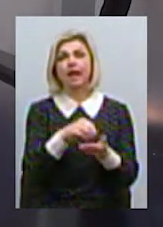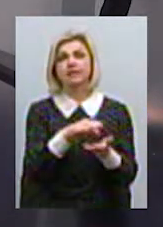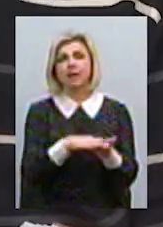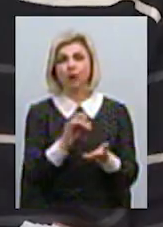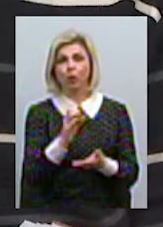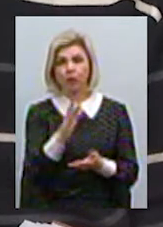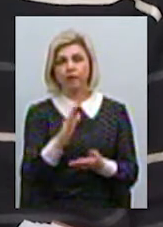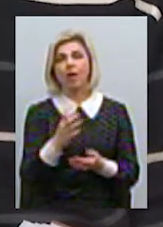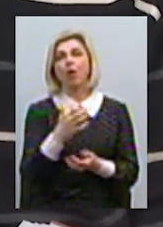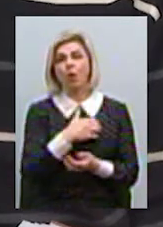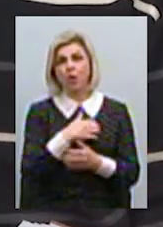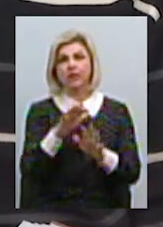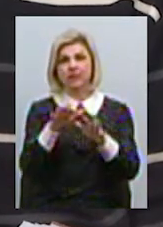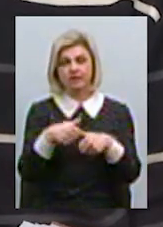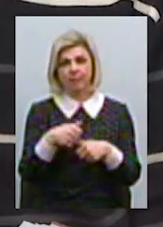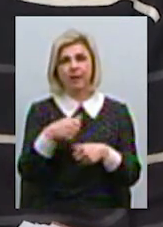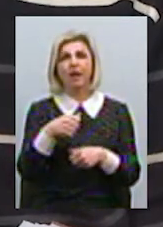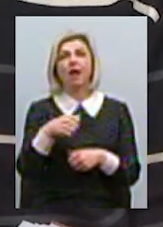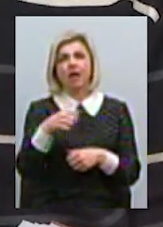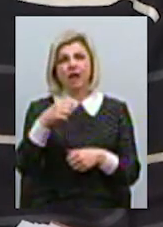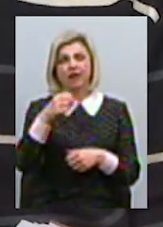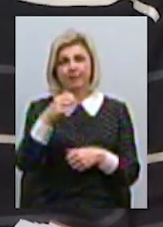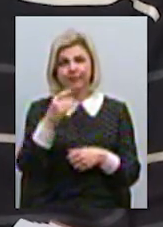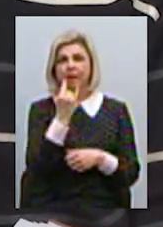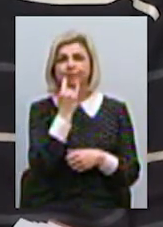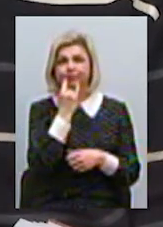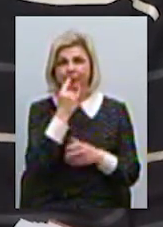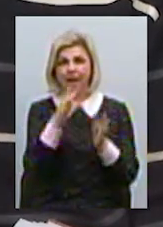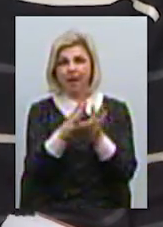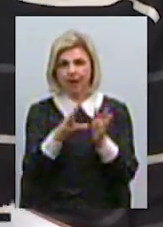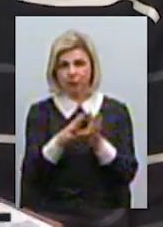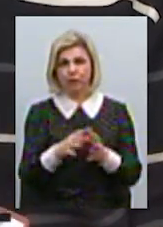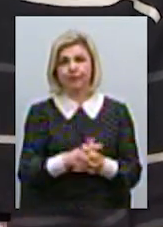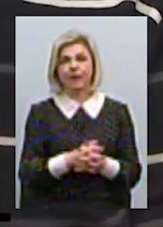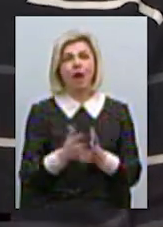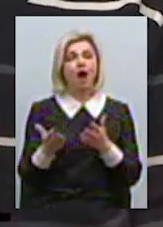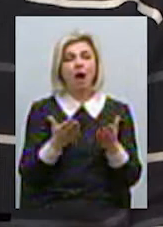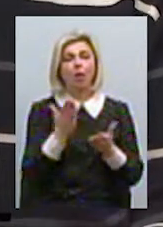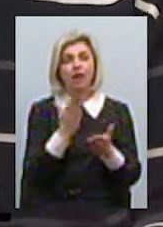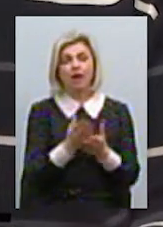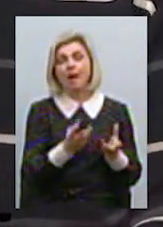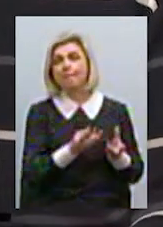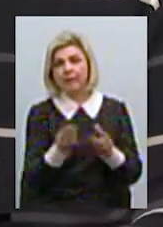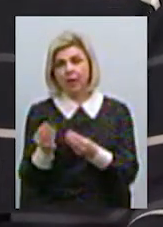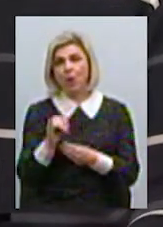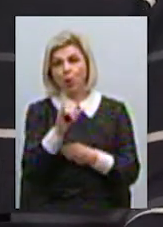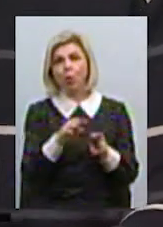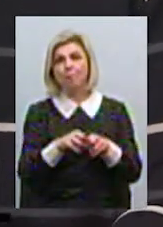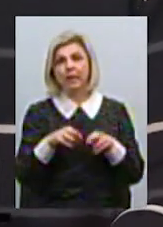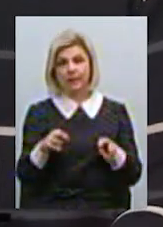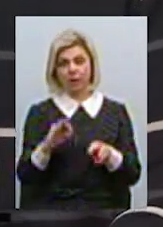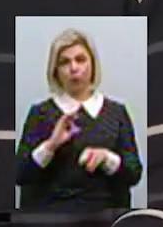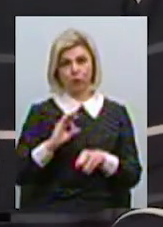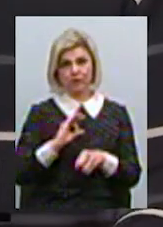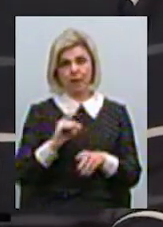намагаються відібрати сонячні електростанції і так далі. У мене питання, які є механізми впливу взагалі у Мін'юста на це все, і скільки